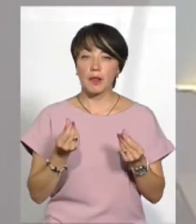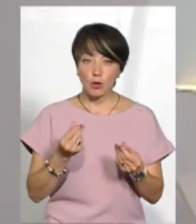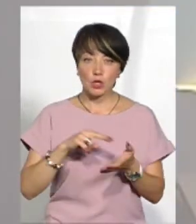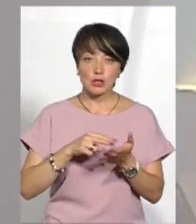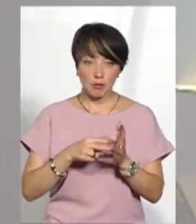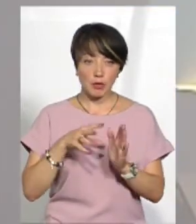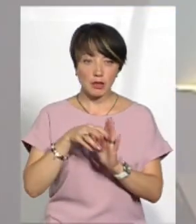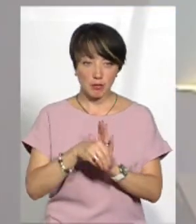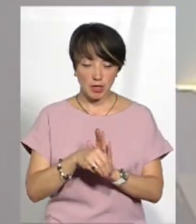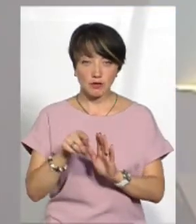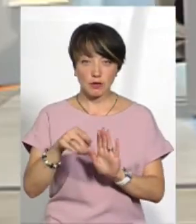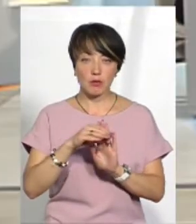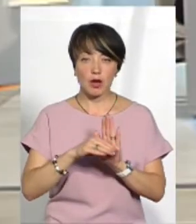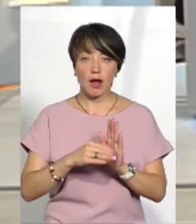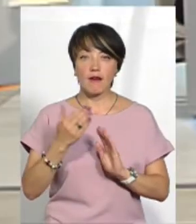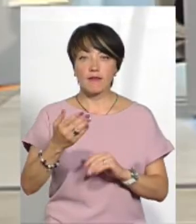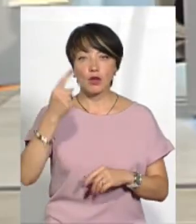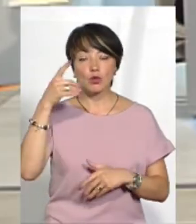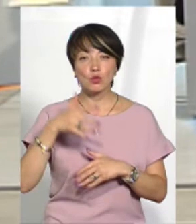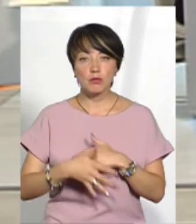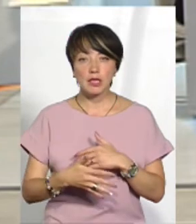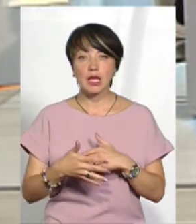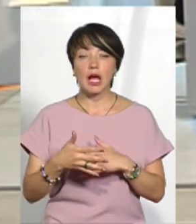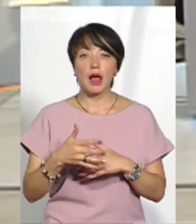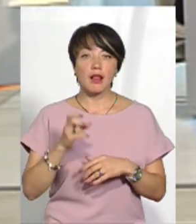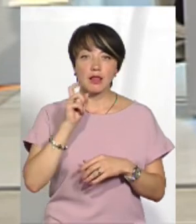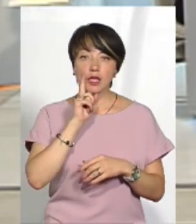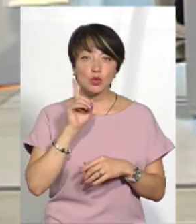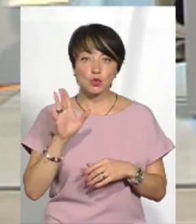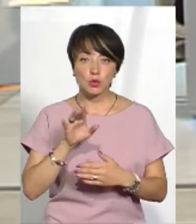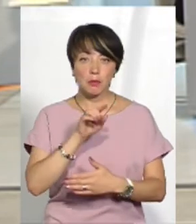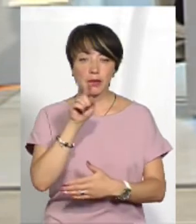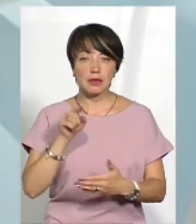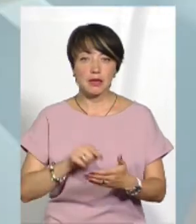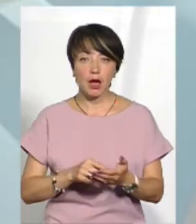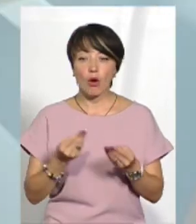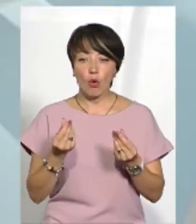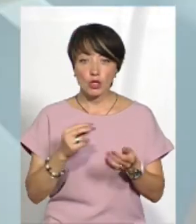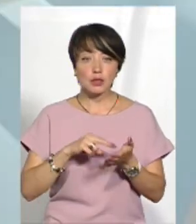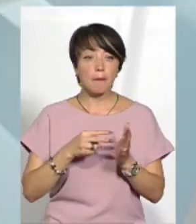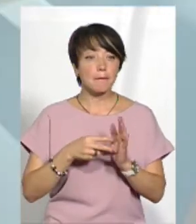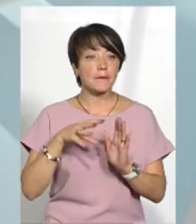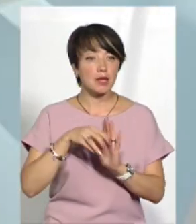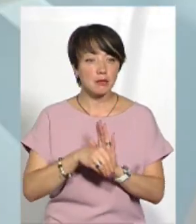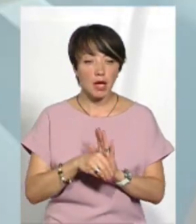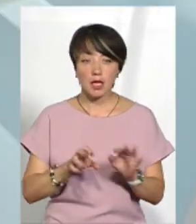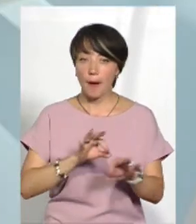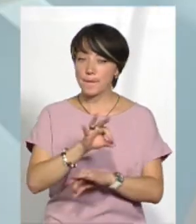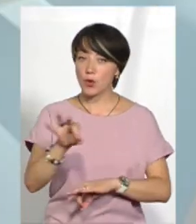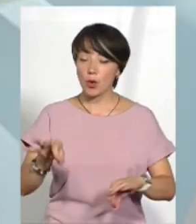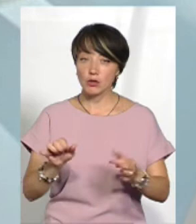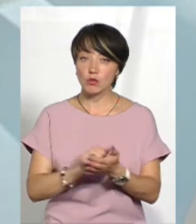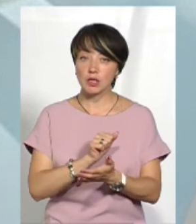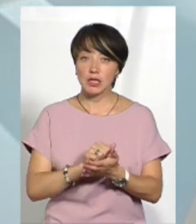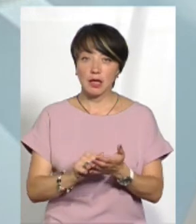передбачені у тій програмі. Так, ви розумієте, от незручно стоїть питання. Кошти передбачені, а